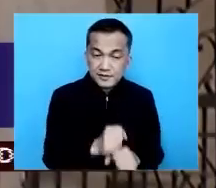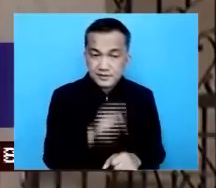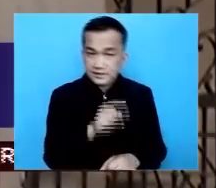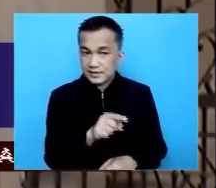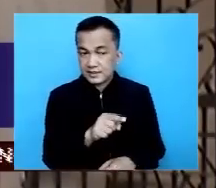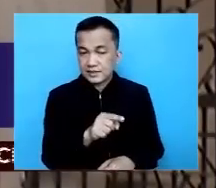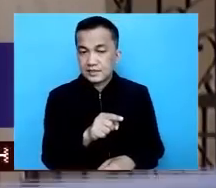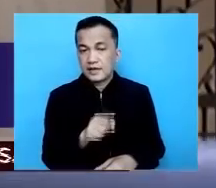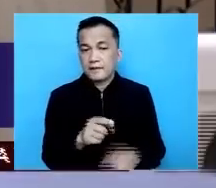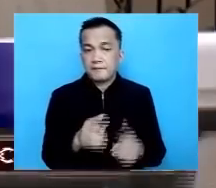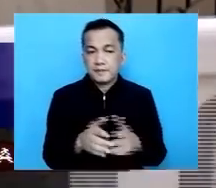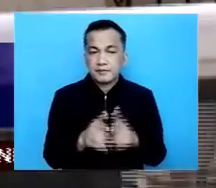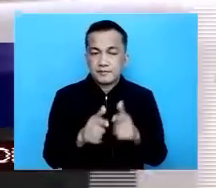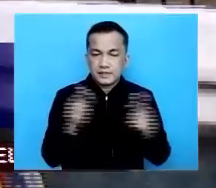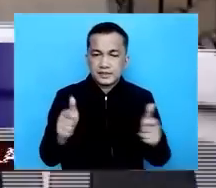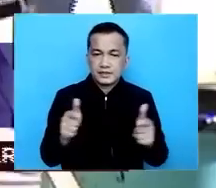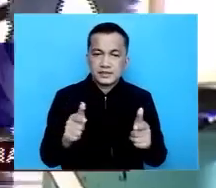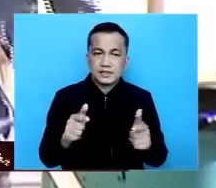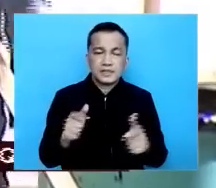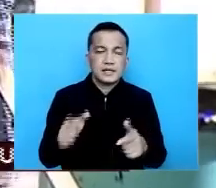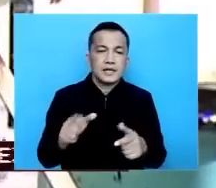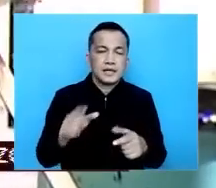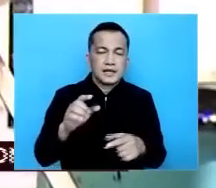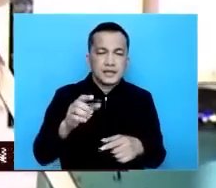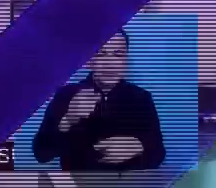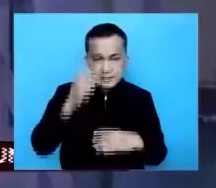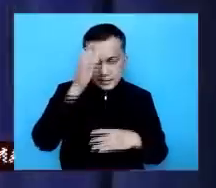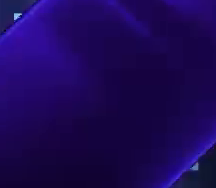magiging pinakamalaking cancer center sa Asia.